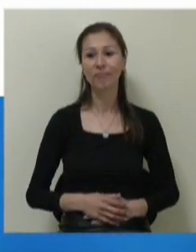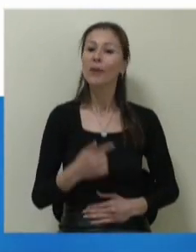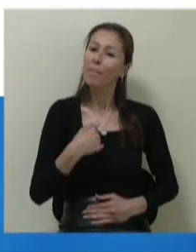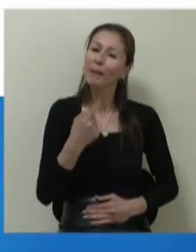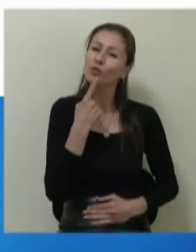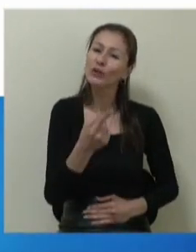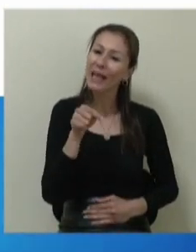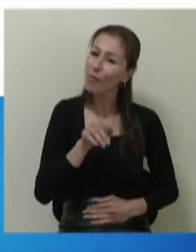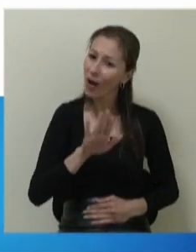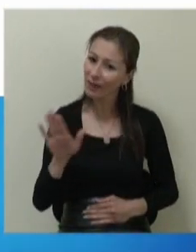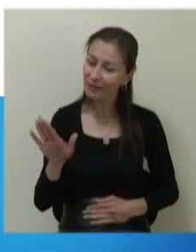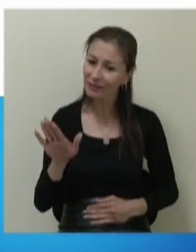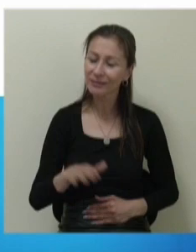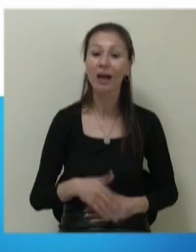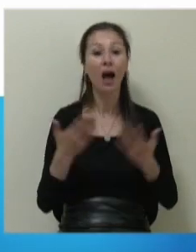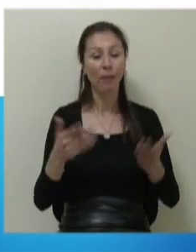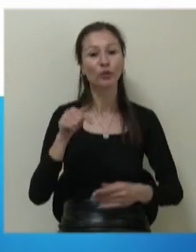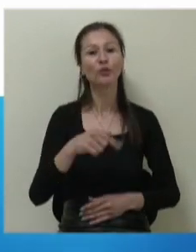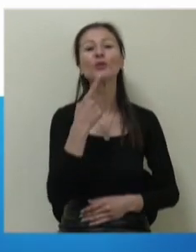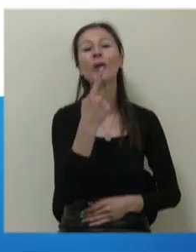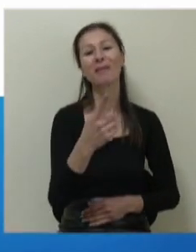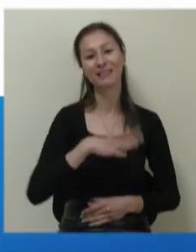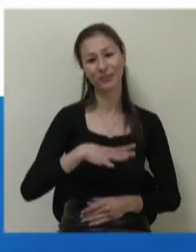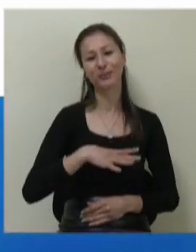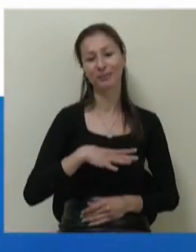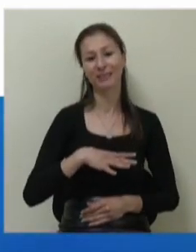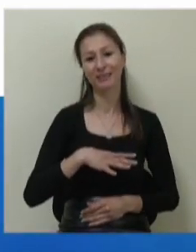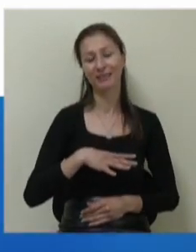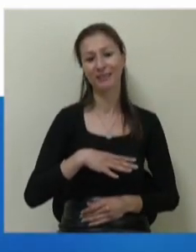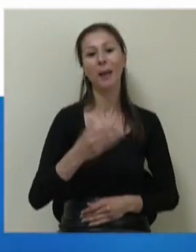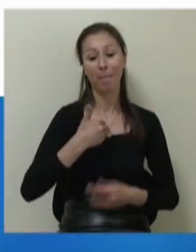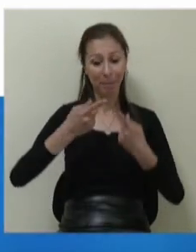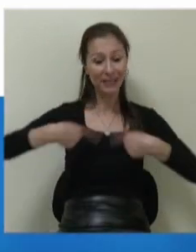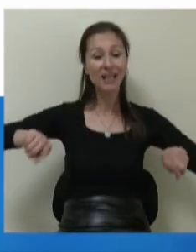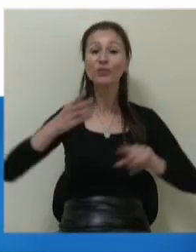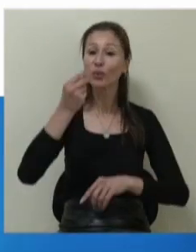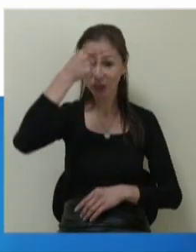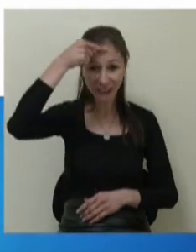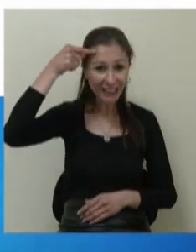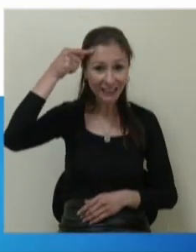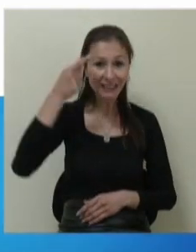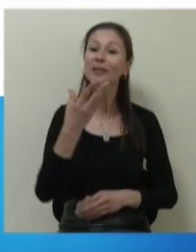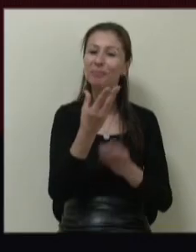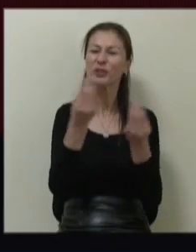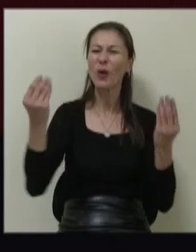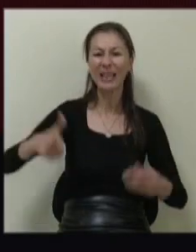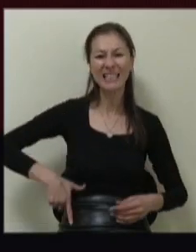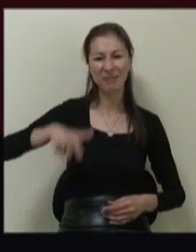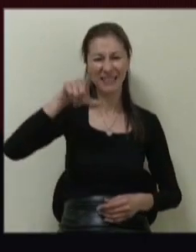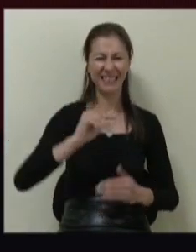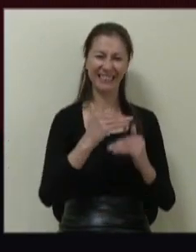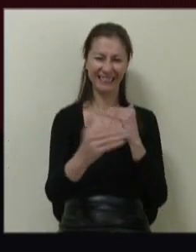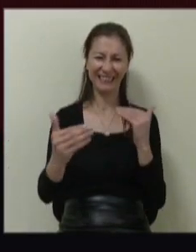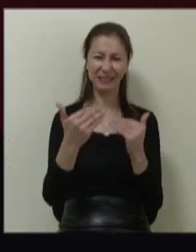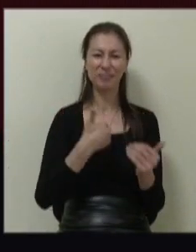Benim söyleyeceklerim bu kadar ama şunu da söylemek istiyorum ki ve bizler çok şanslıyız ki büyük çoğumuz İzmirli burada, biz bizeyiz